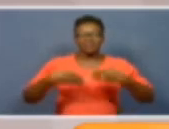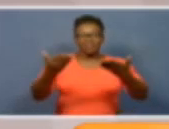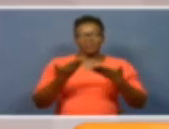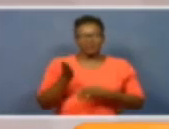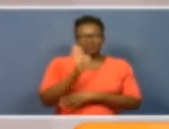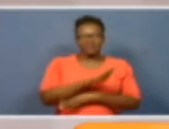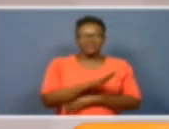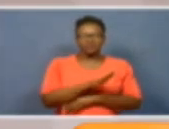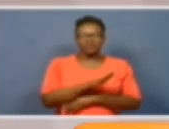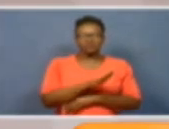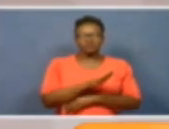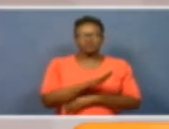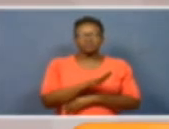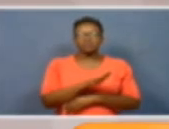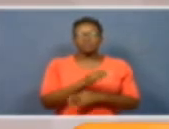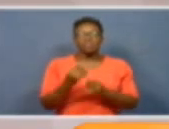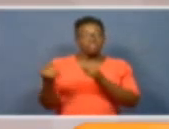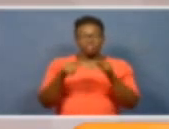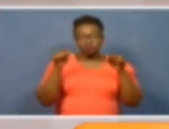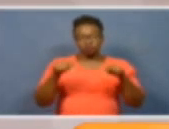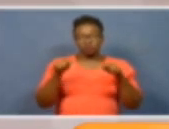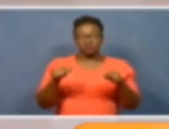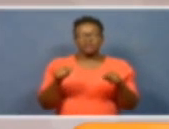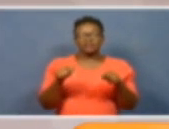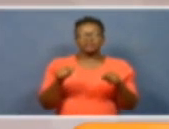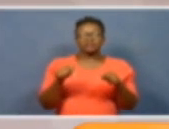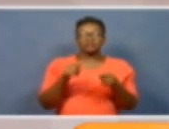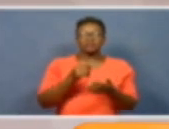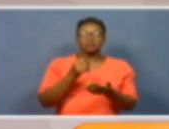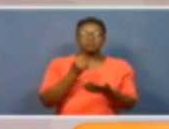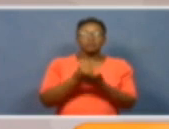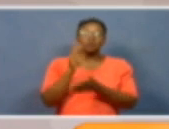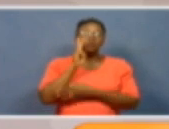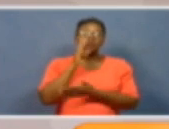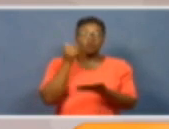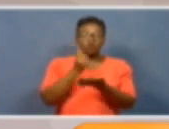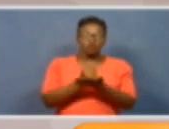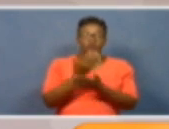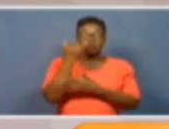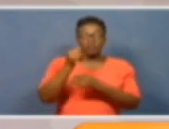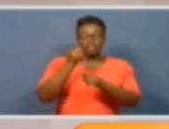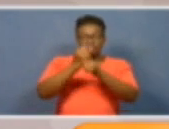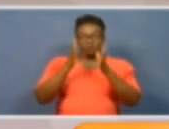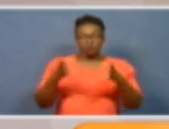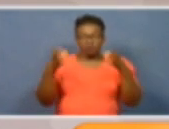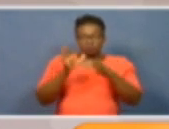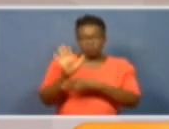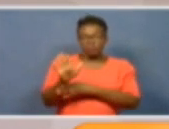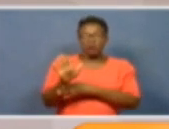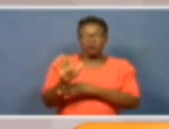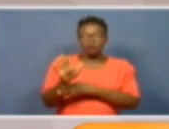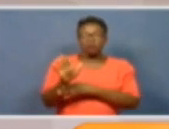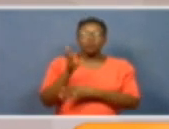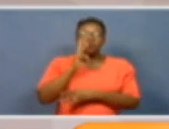Hali ya mshike mshike imeshuhudiwa leo katika ofisi za kampuni ya maji huko Murang'a kufuatia hatua za wafanyakazi wa kampuni hiyo kufunga